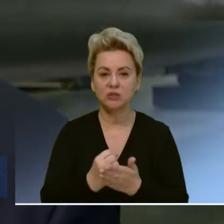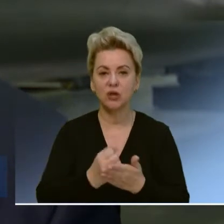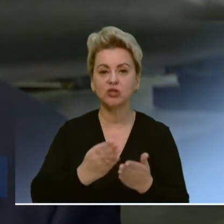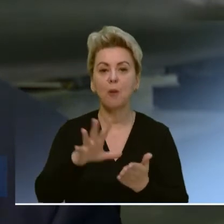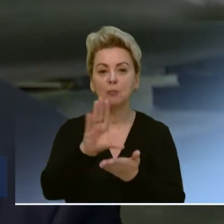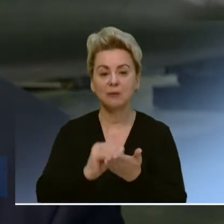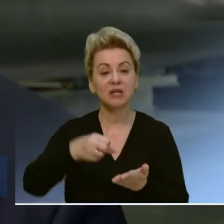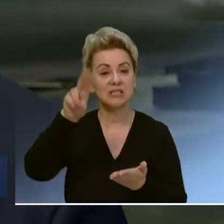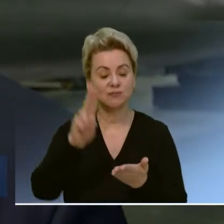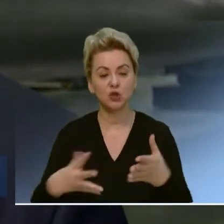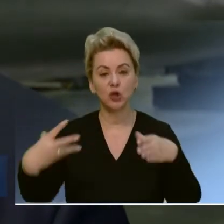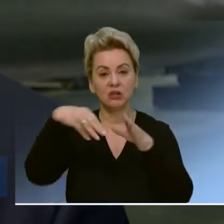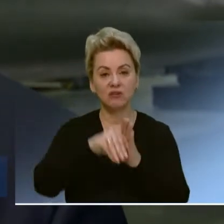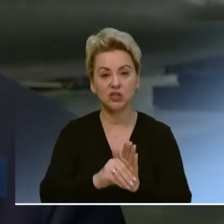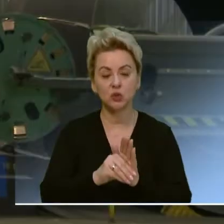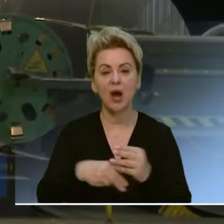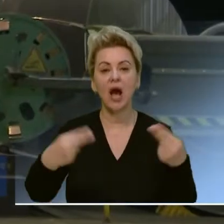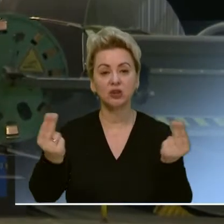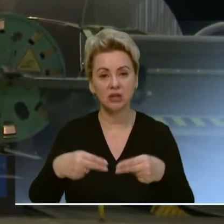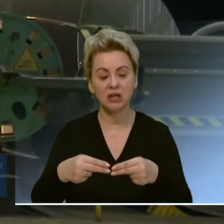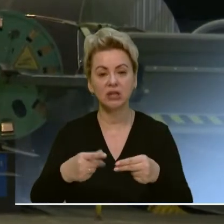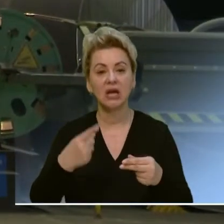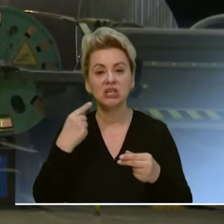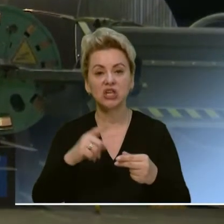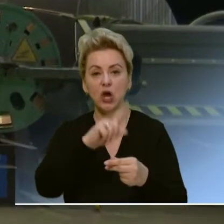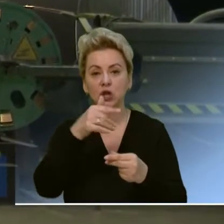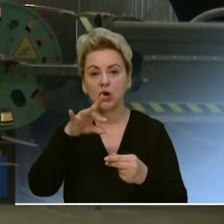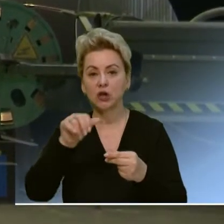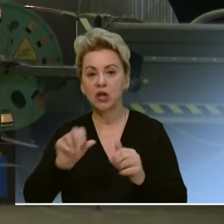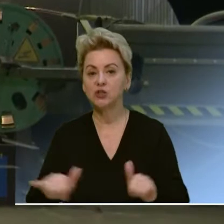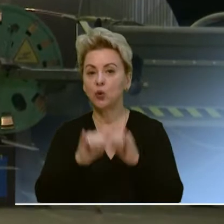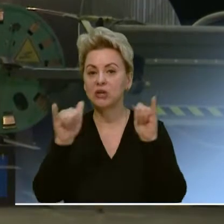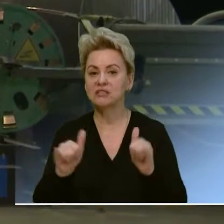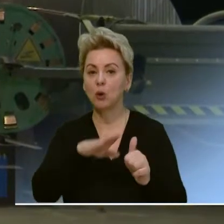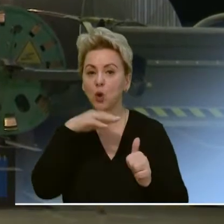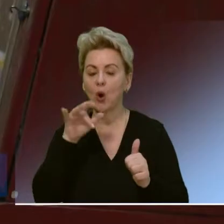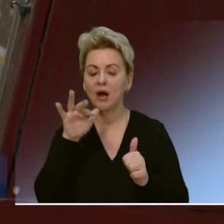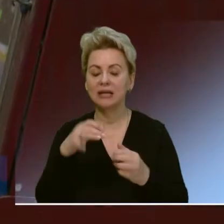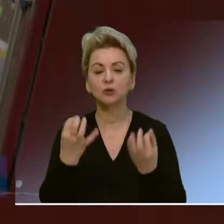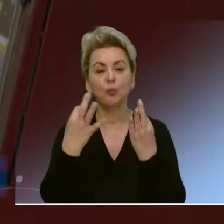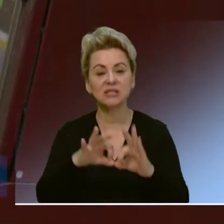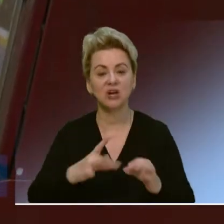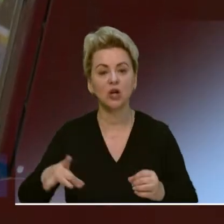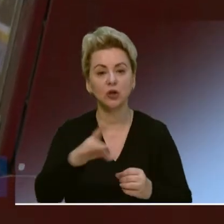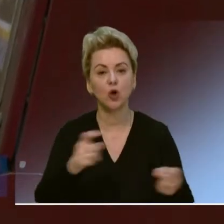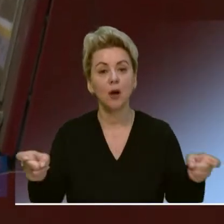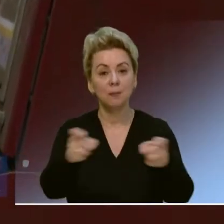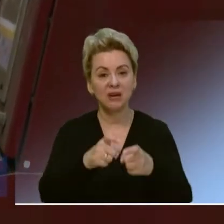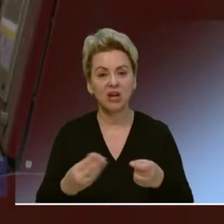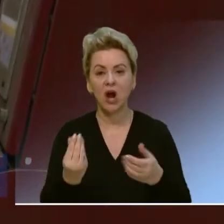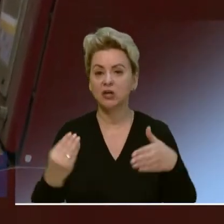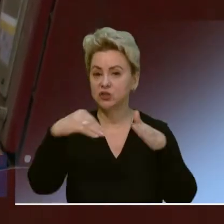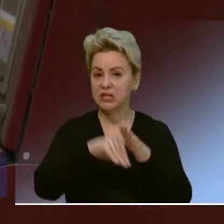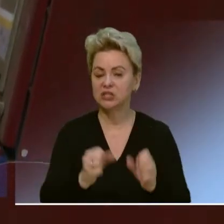пример специального инвестиционного контракта. Зеленую энергетику на Дону развивают не первый год. Это позволяет региону привлекать